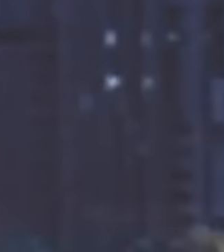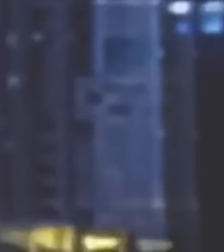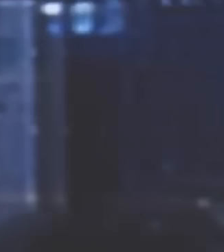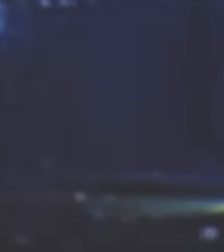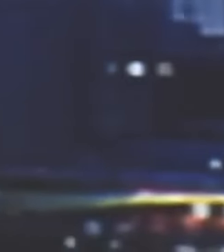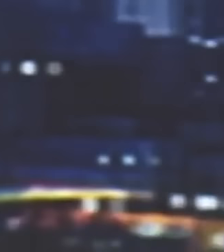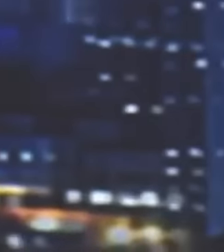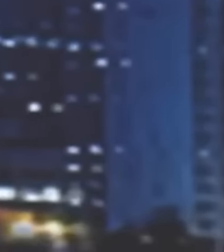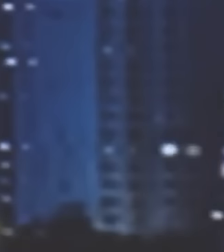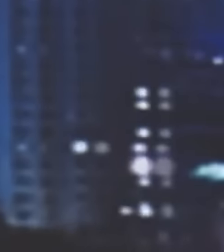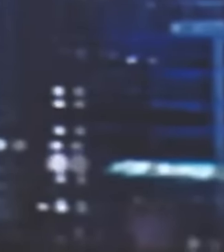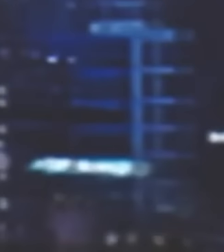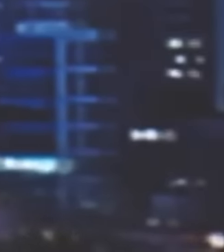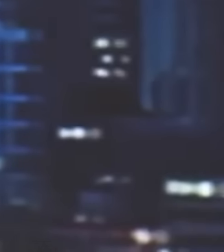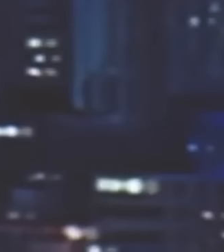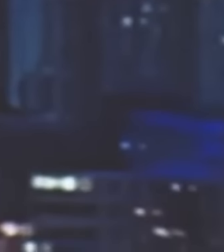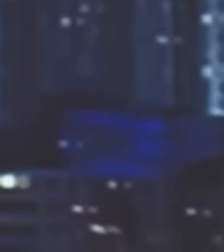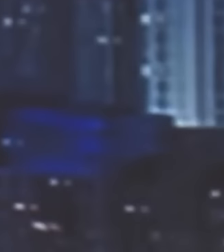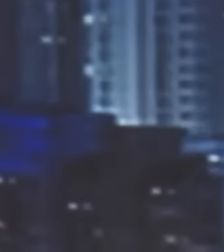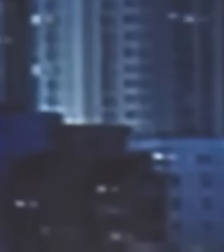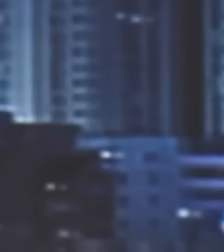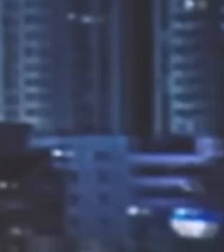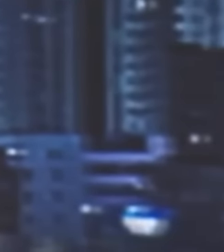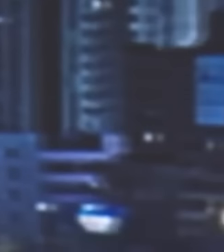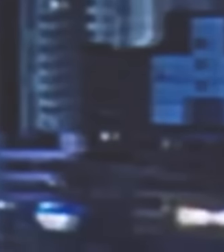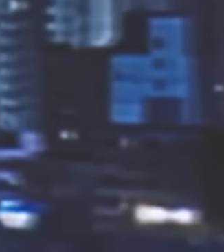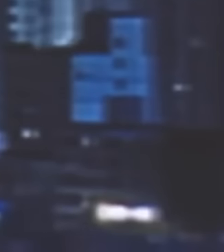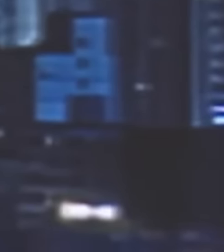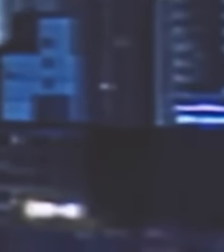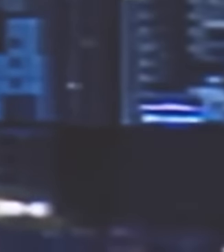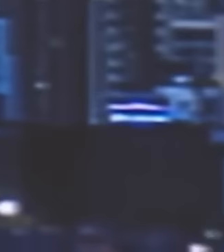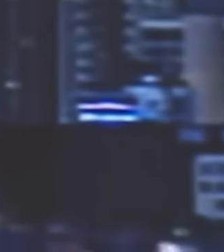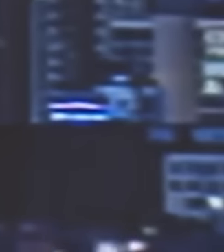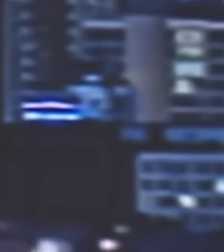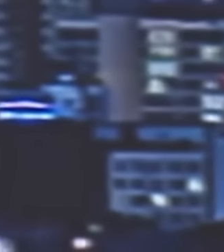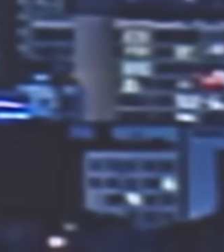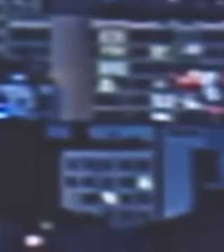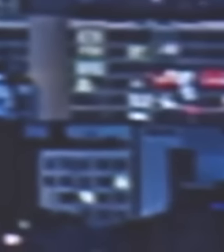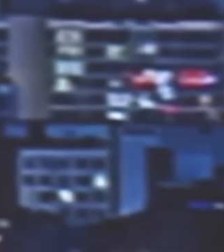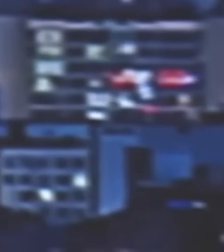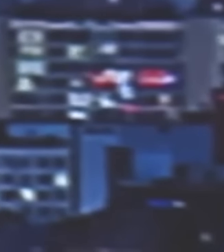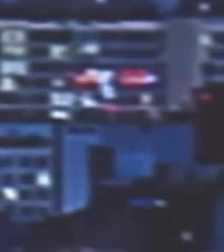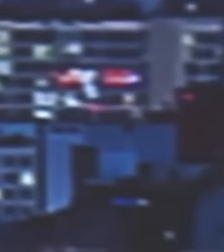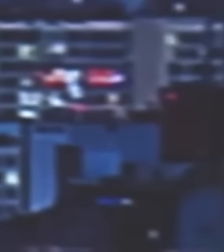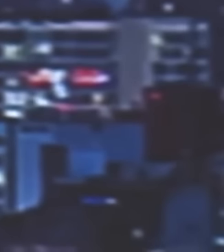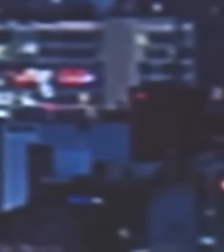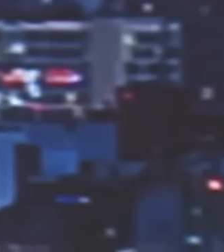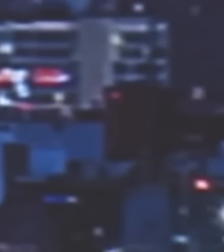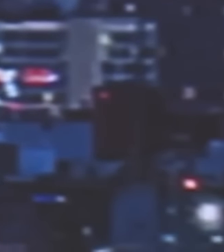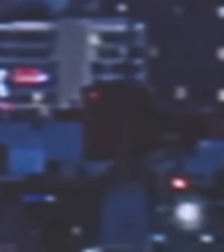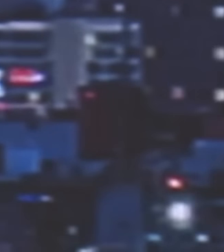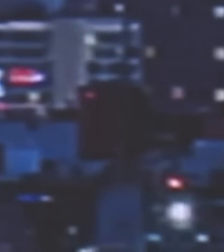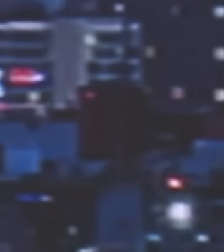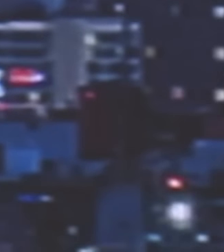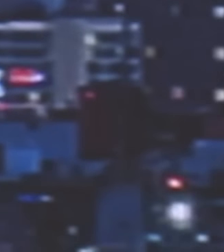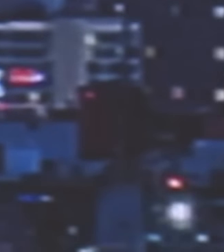JTBC 뉴스를 시청해 주셔서 고맙습니다. 저희는 저녁 6시 50분 뉴스룸에서 뵙겠습니다.